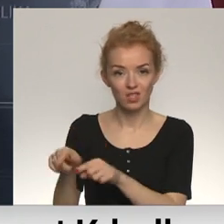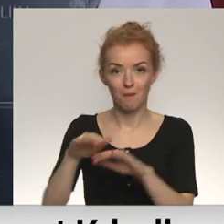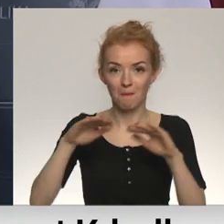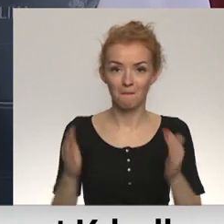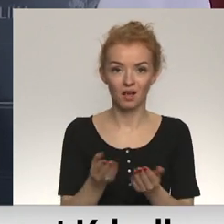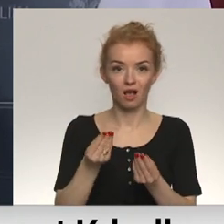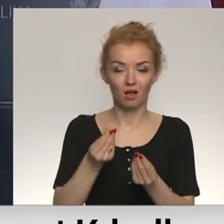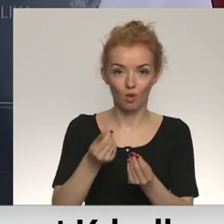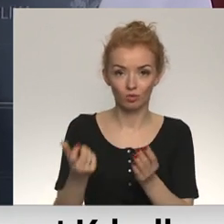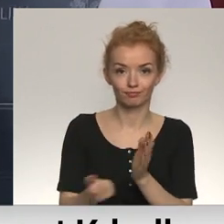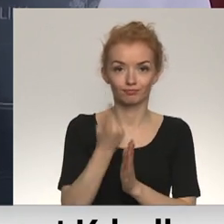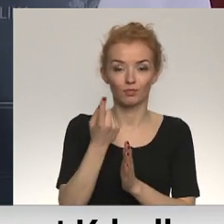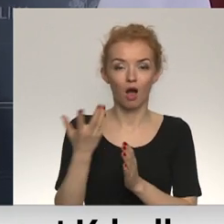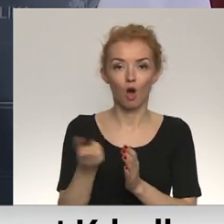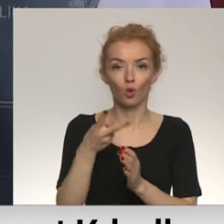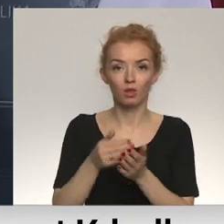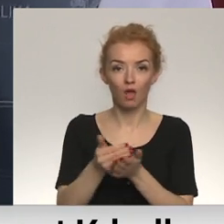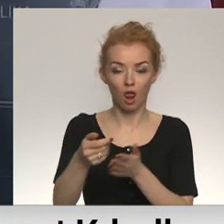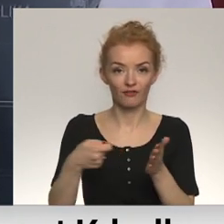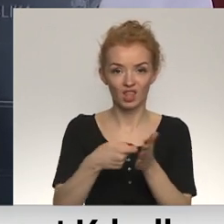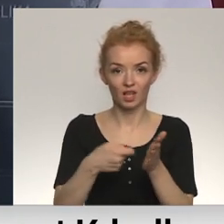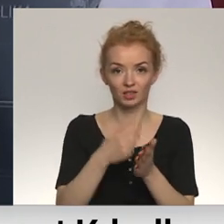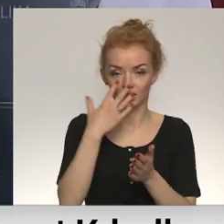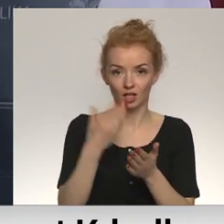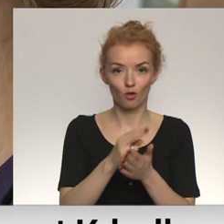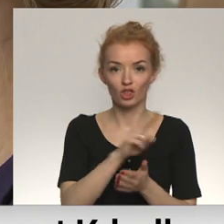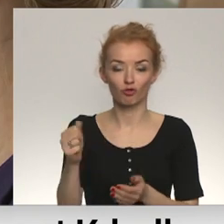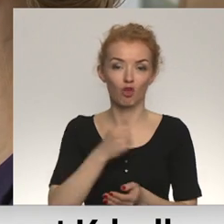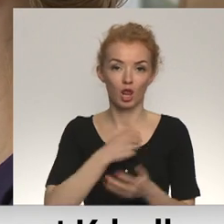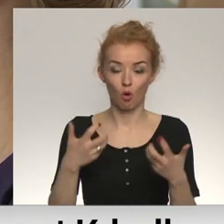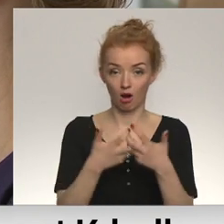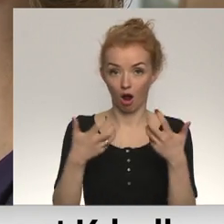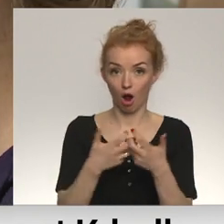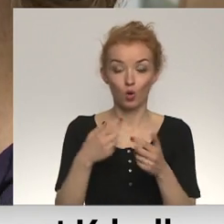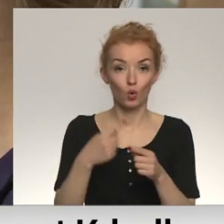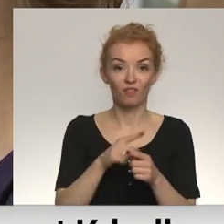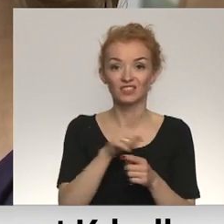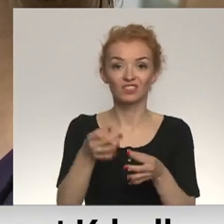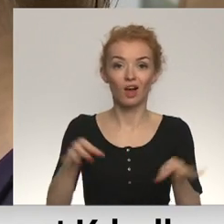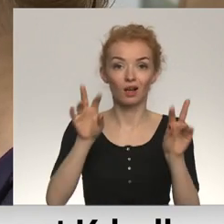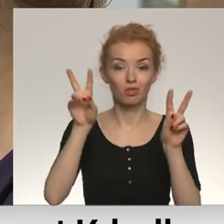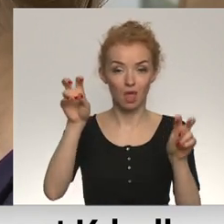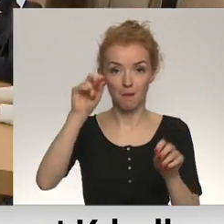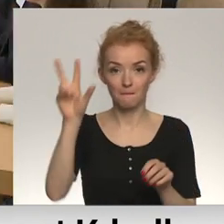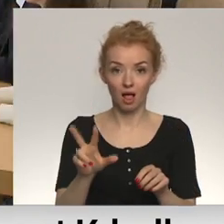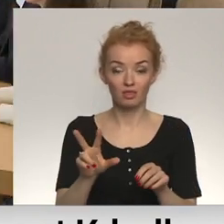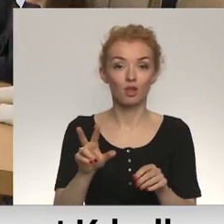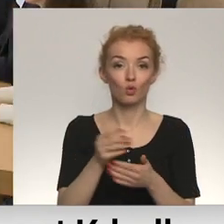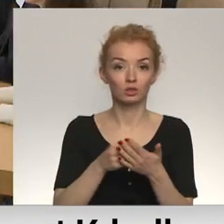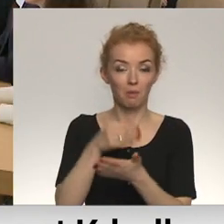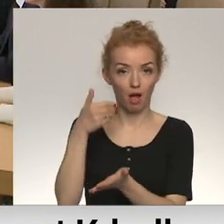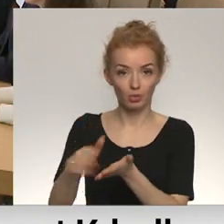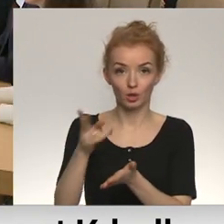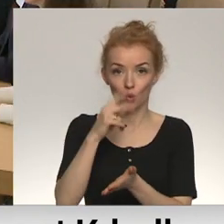mazāk naudas, ar ko finansēt savu nežēlīgo kara mašinēriju. Viens no svarīgākajiem tematiem Baltijā ir atteikšanās no